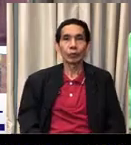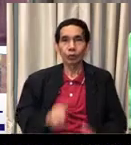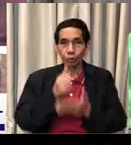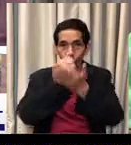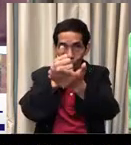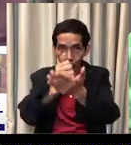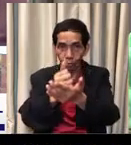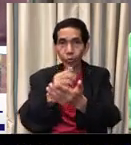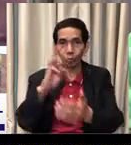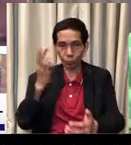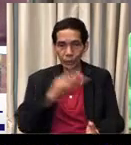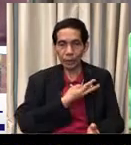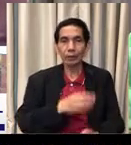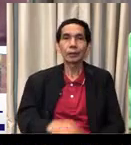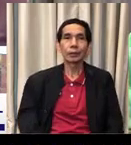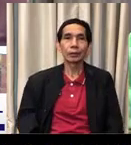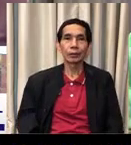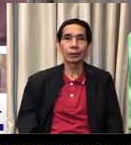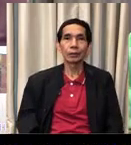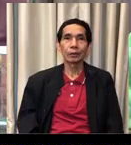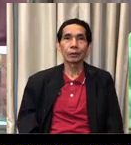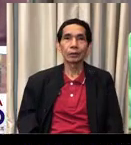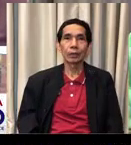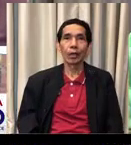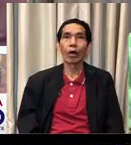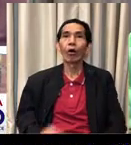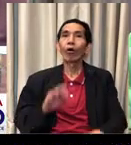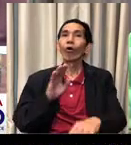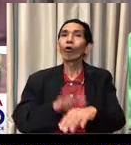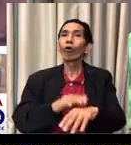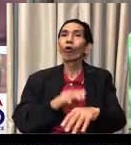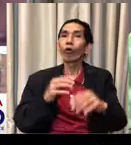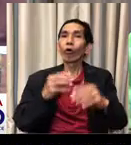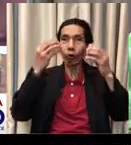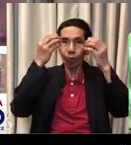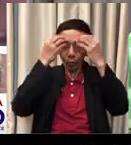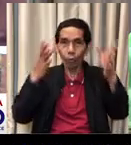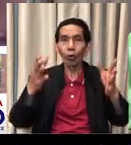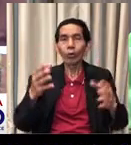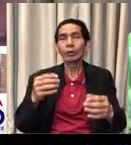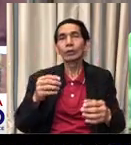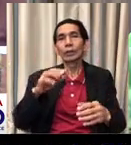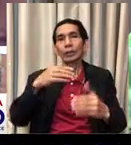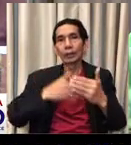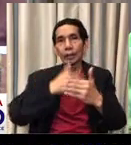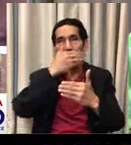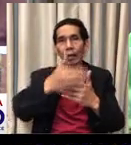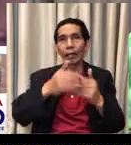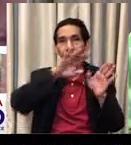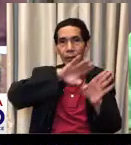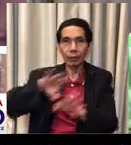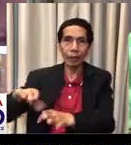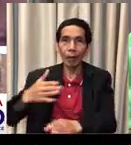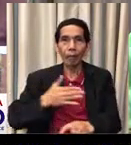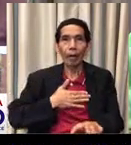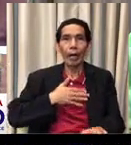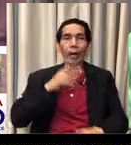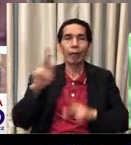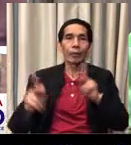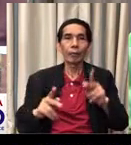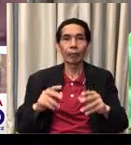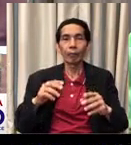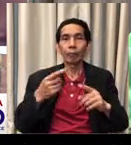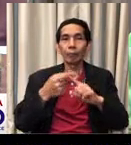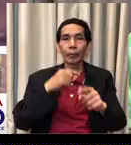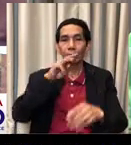tumulong naman tayo. Okay? So yun, panawagan natin. Sumunod. Mga kababayan, kung